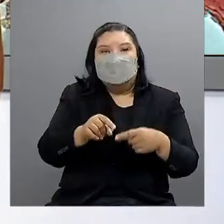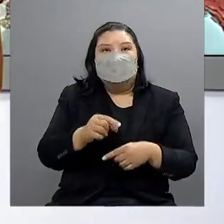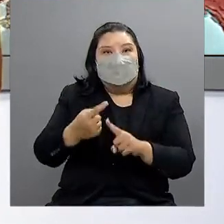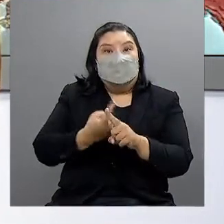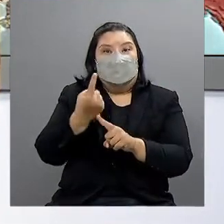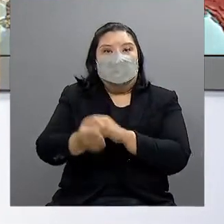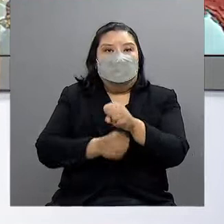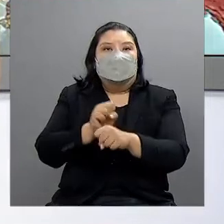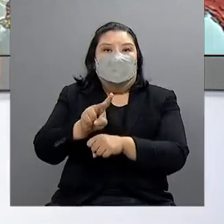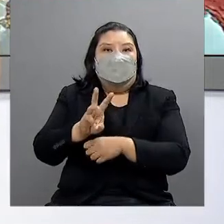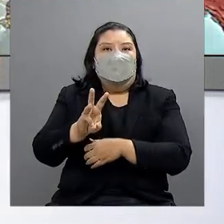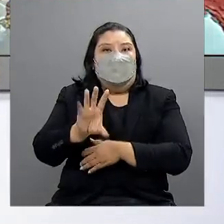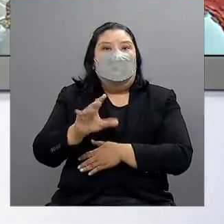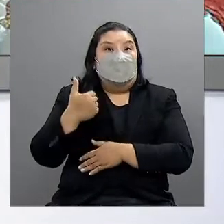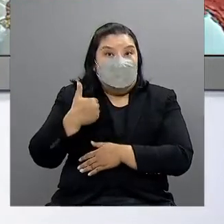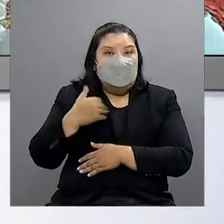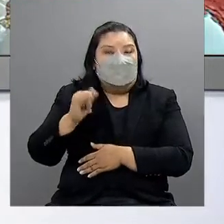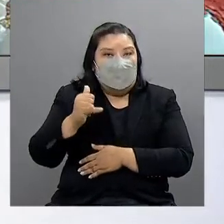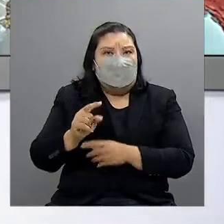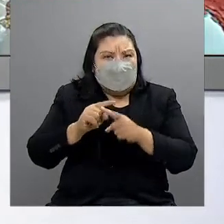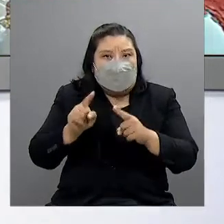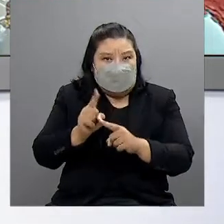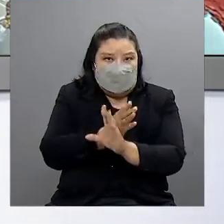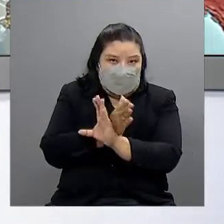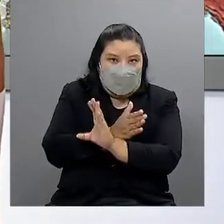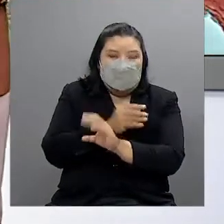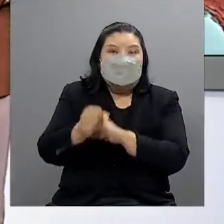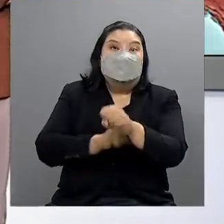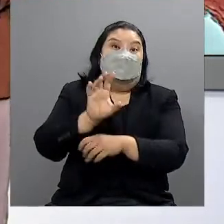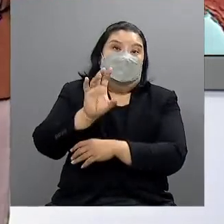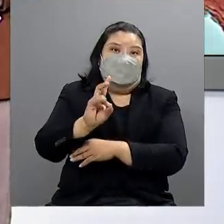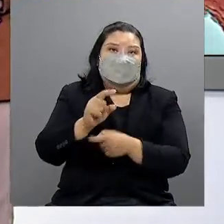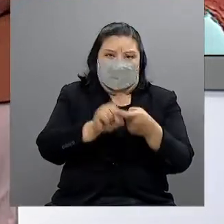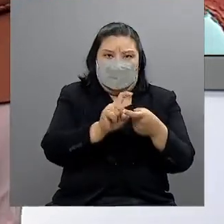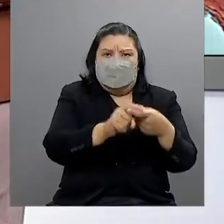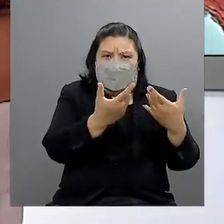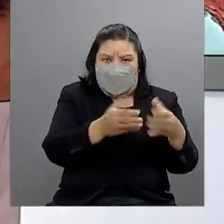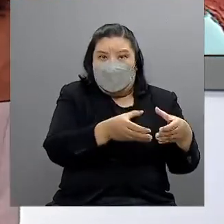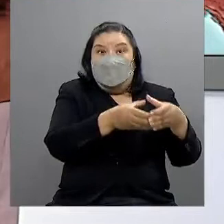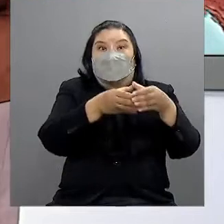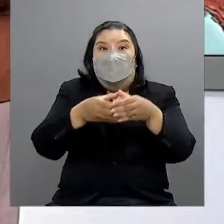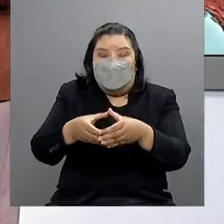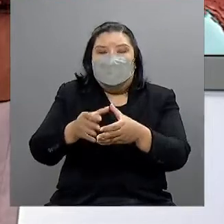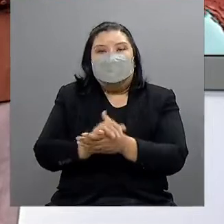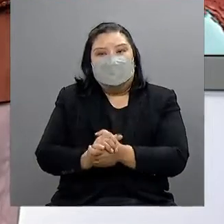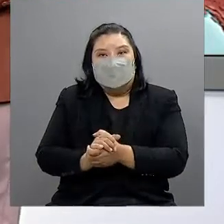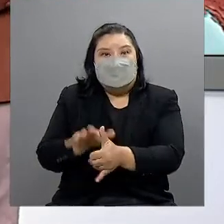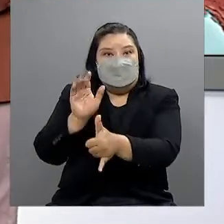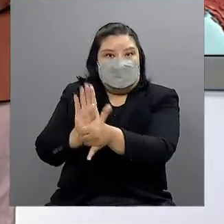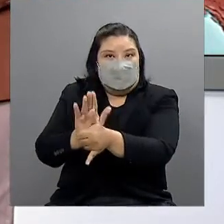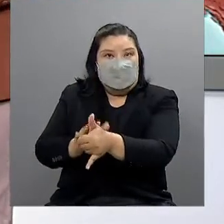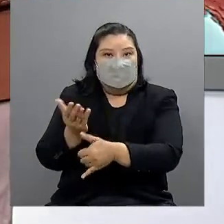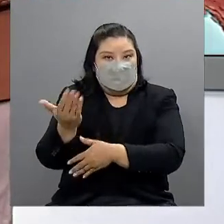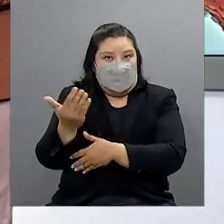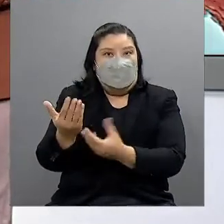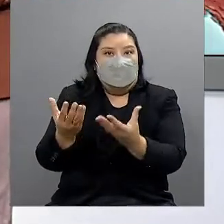คะ 7 ปีก่อน รัฐเซียเนี่เคยมาแล้วนะคะร granularใช้กำลงผลหนวย O。Cällen ของ อูเฟลรนneyเข้ามาเป็oraูญ